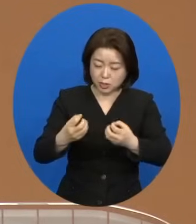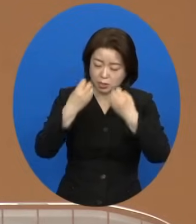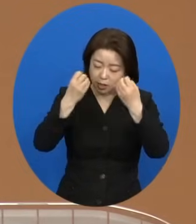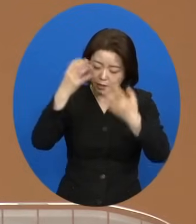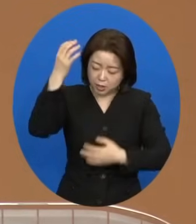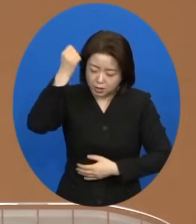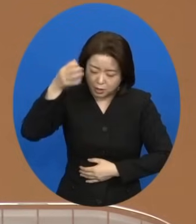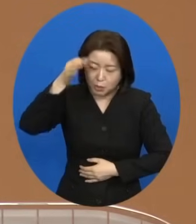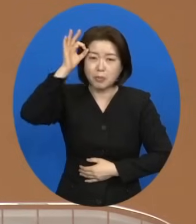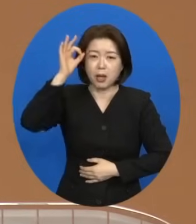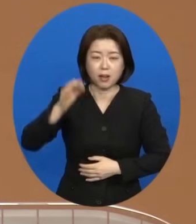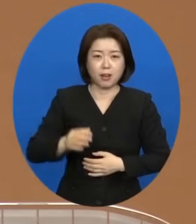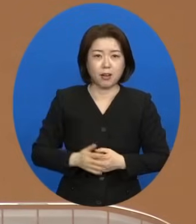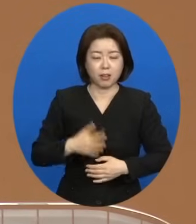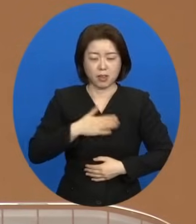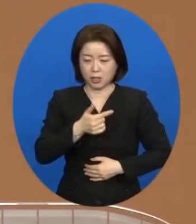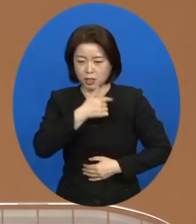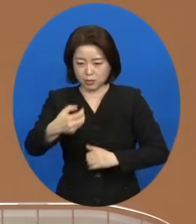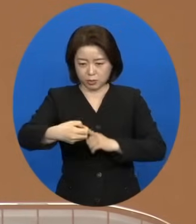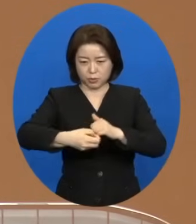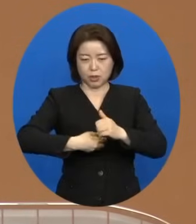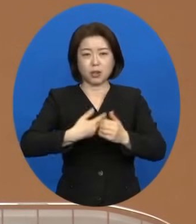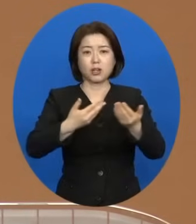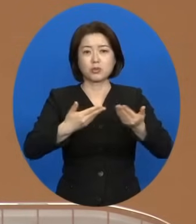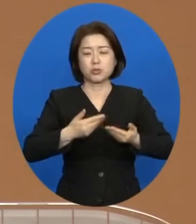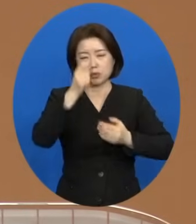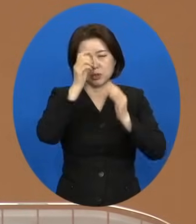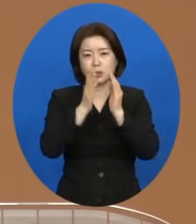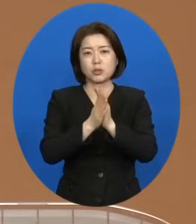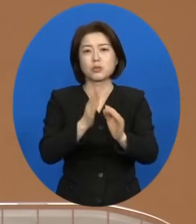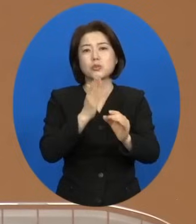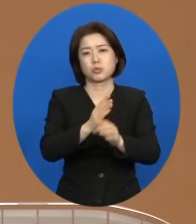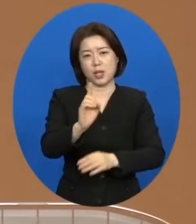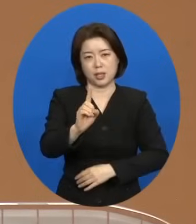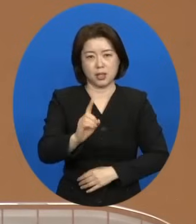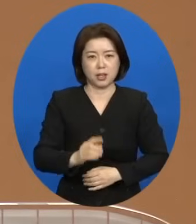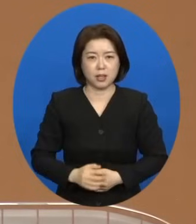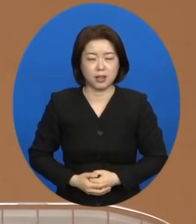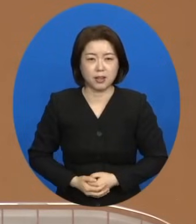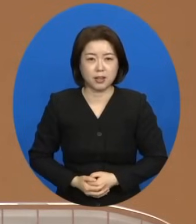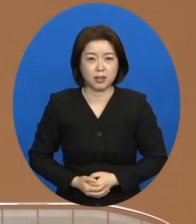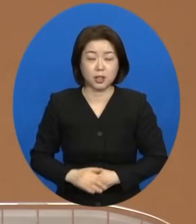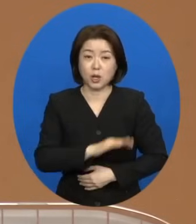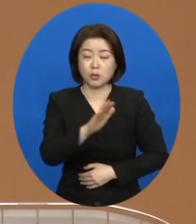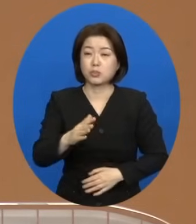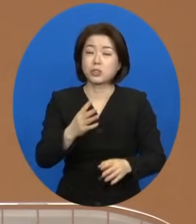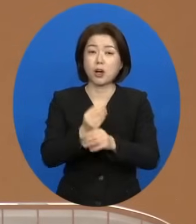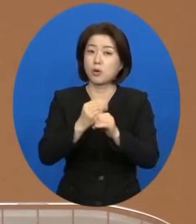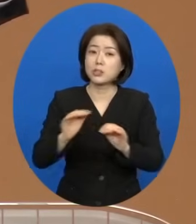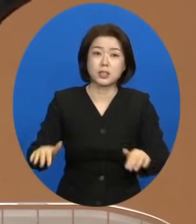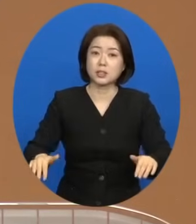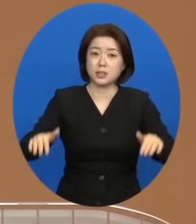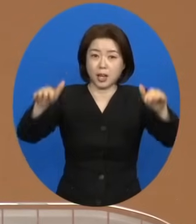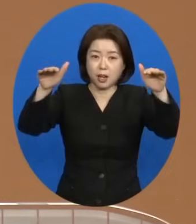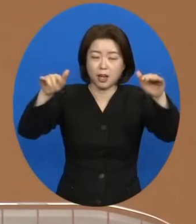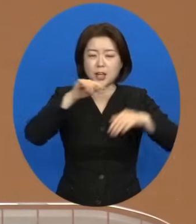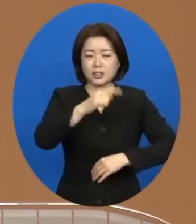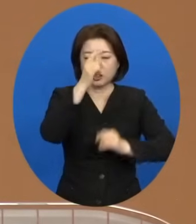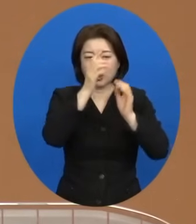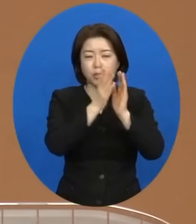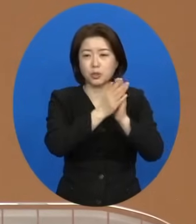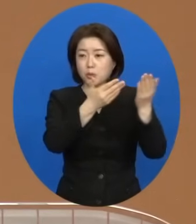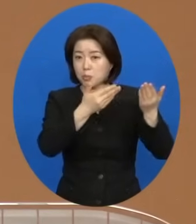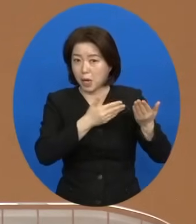정도로 저에게 큰 영향을 미쳤던 기도 중에 하나였습니다 우리가 언제 자라나면 그런 기도를 받을 때